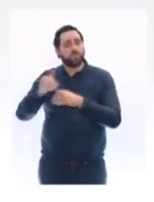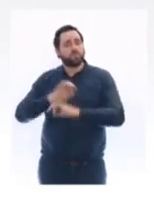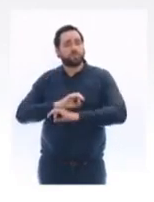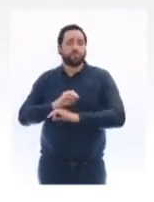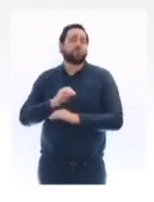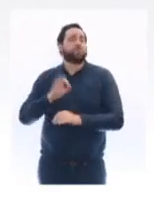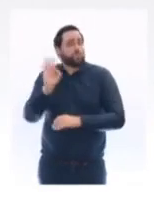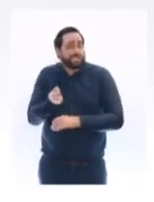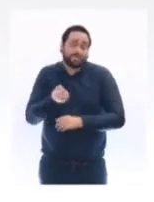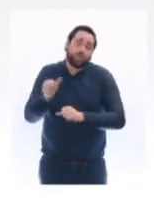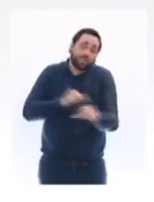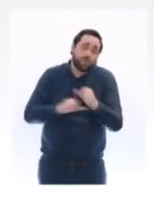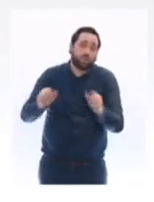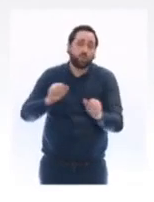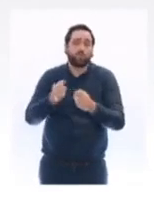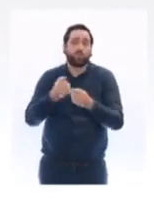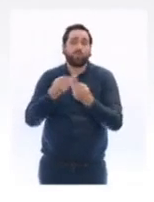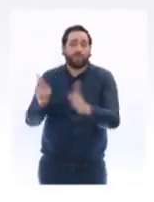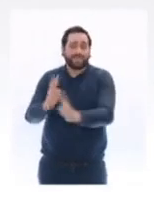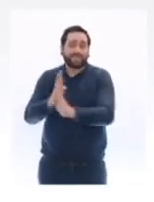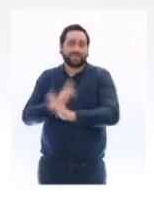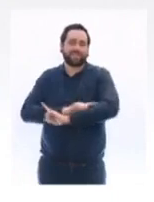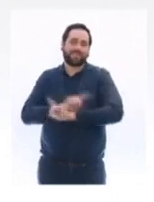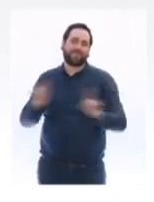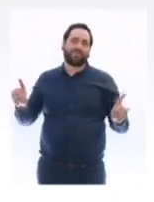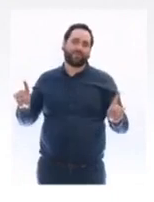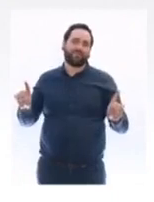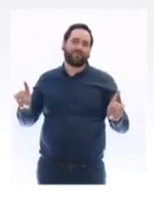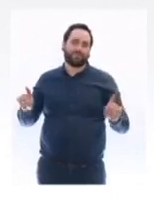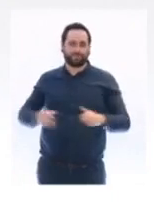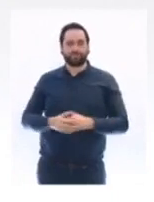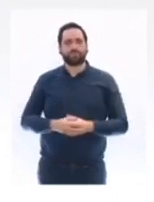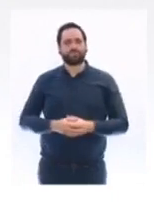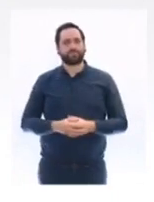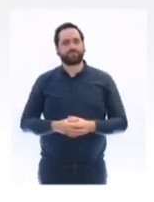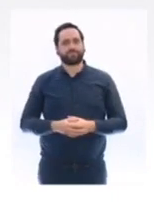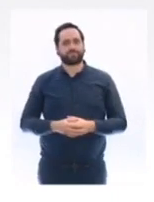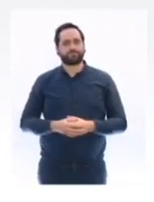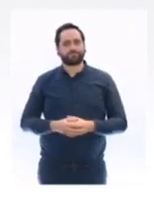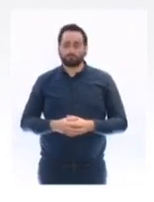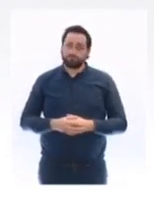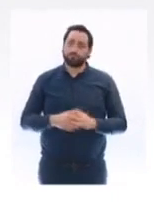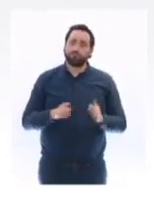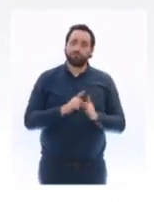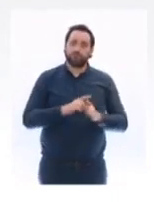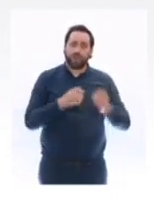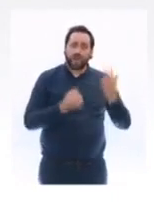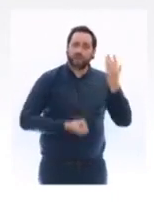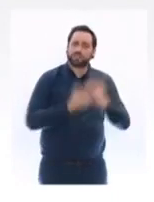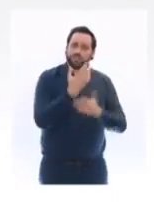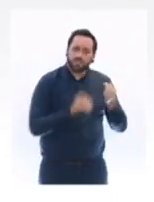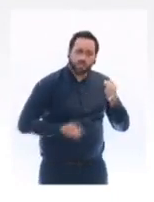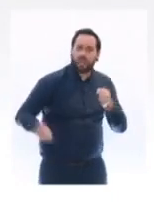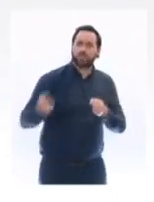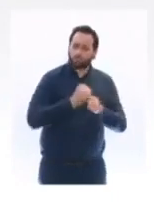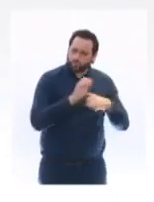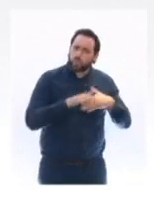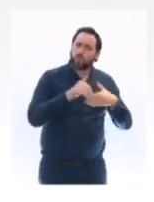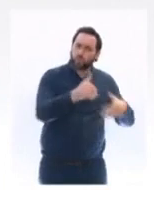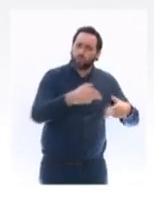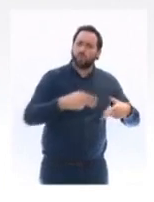patrimoine, pourront se poursuivre. Comme la dernière fois, les marchands de journaux resteront ouverts. Un